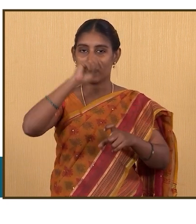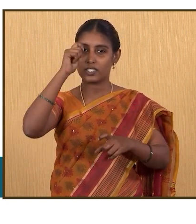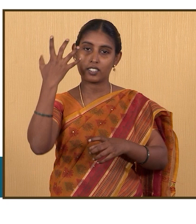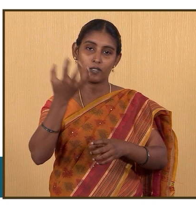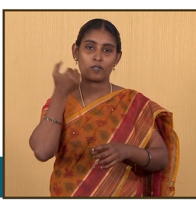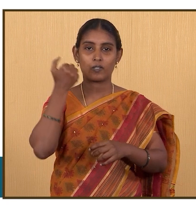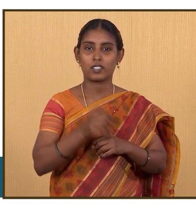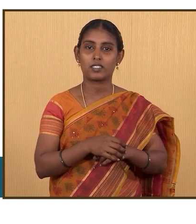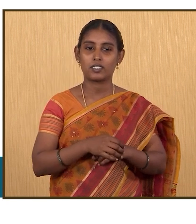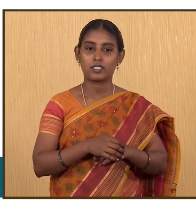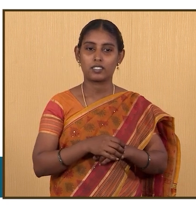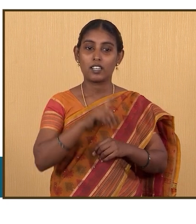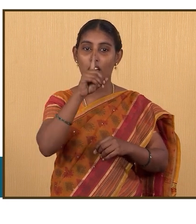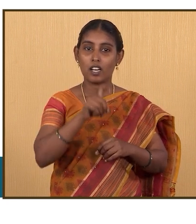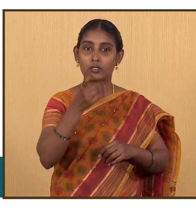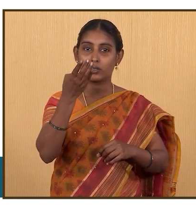அதுக்கப்புறம்